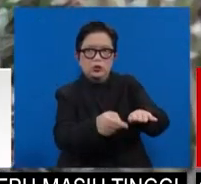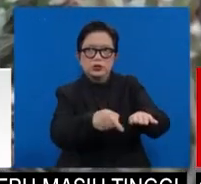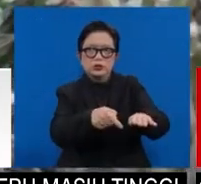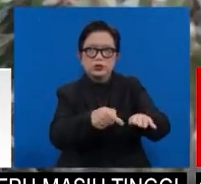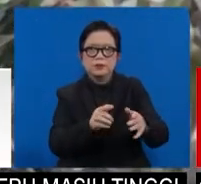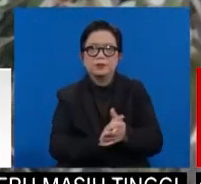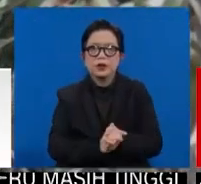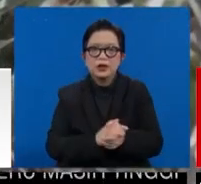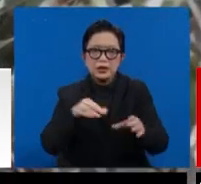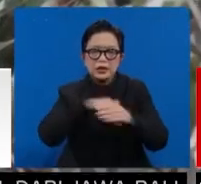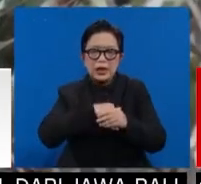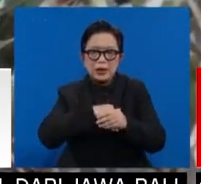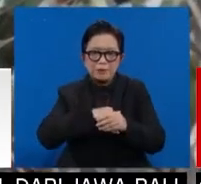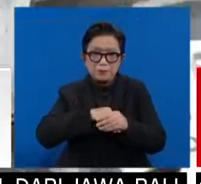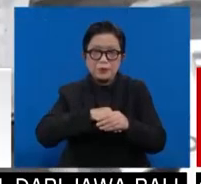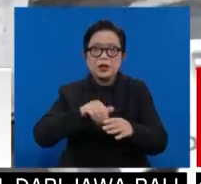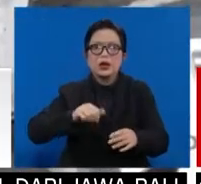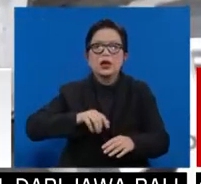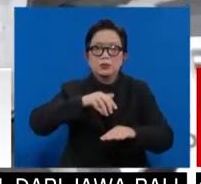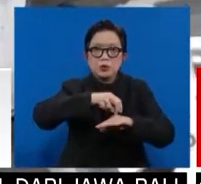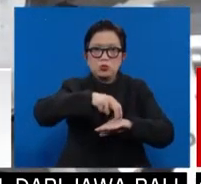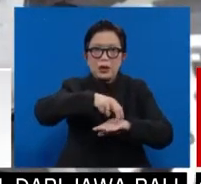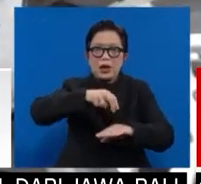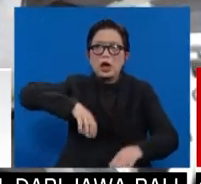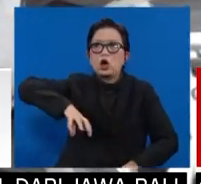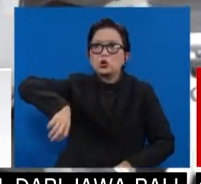rombongan keluarga yang akan menghadiri pesta ini rusak berat.